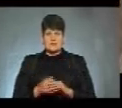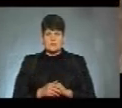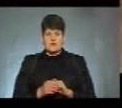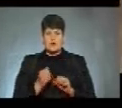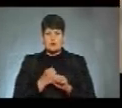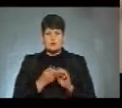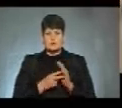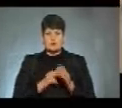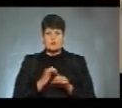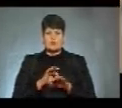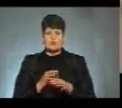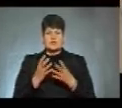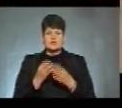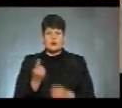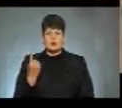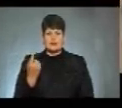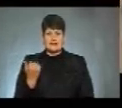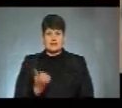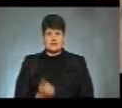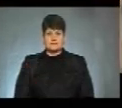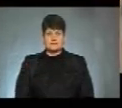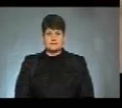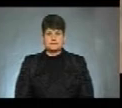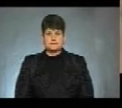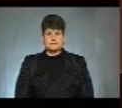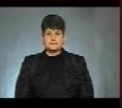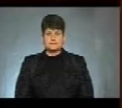ще тиждень. Діана Ярошенко, Андрій Бодак, новини.